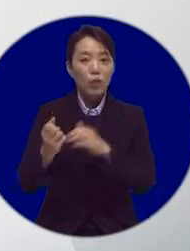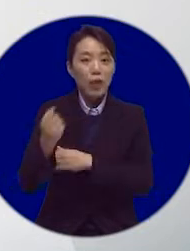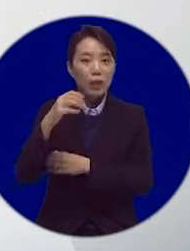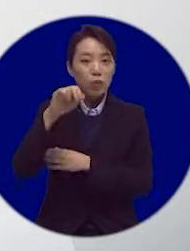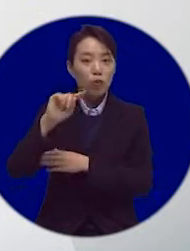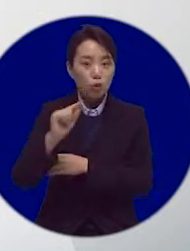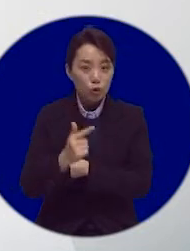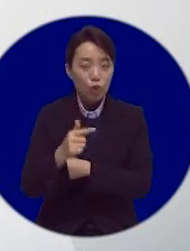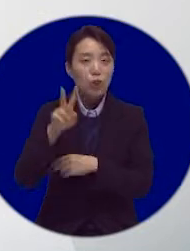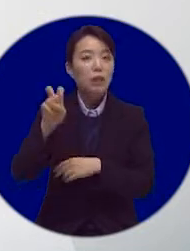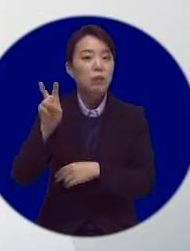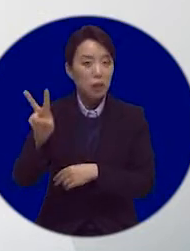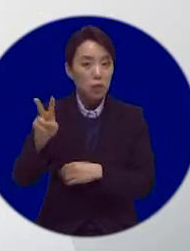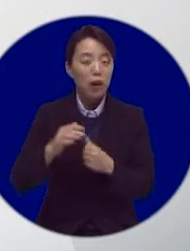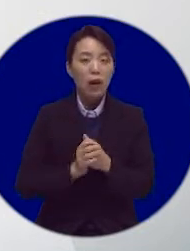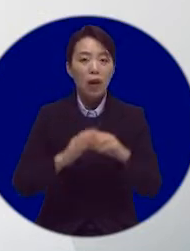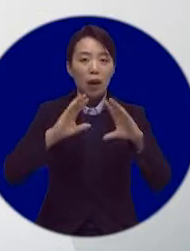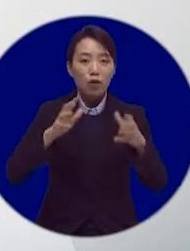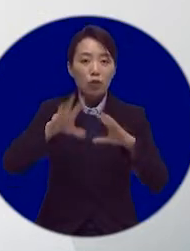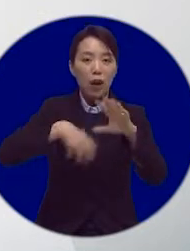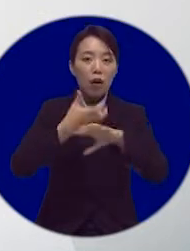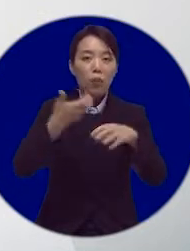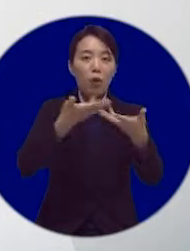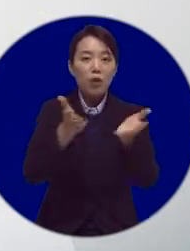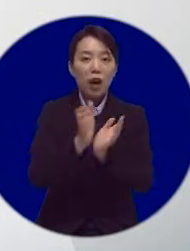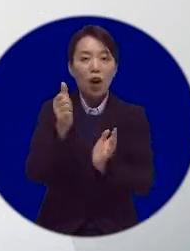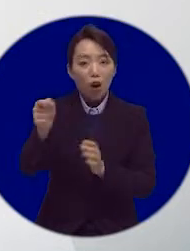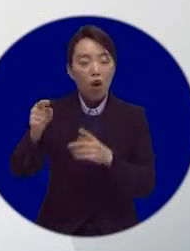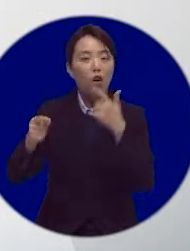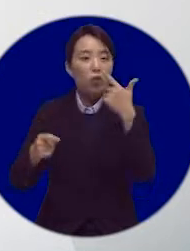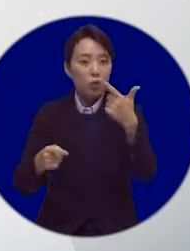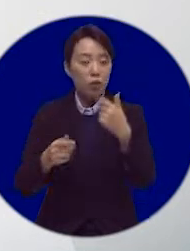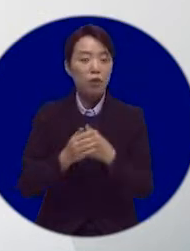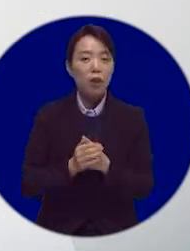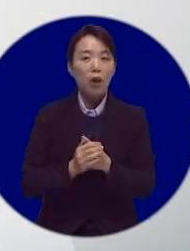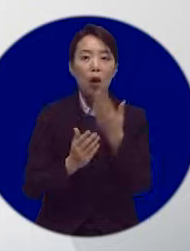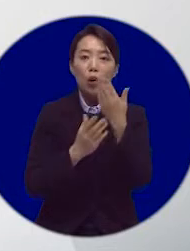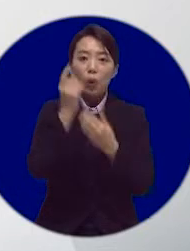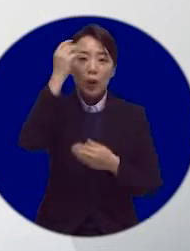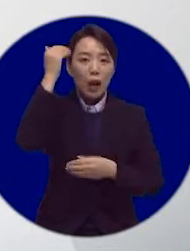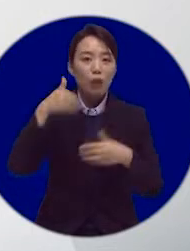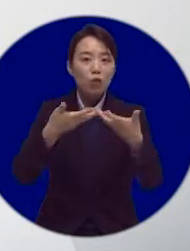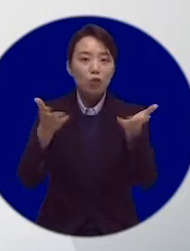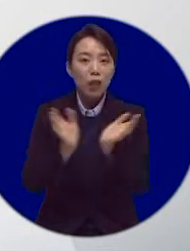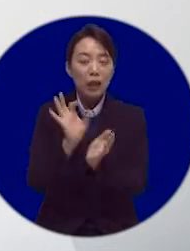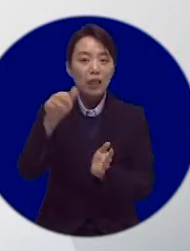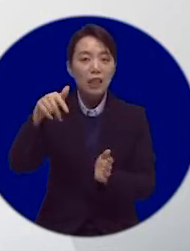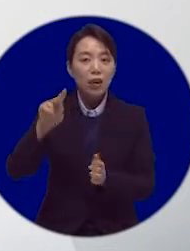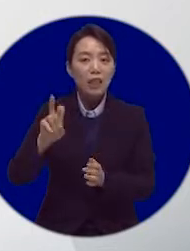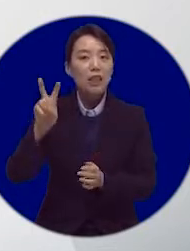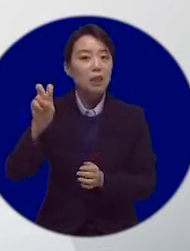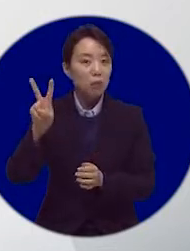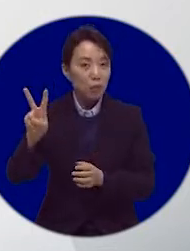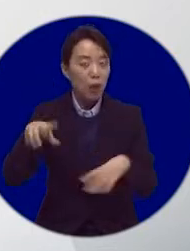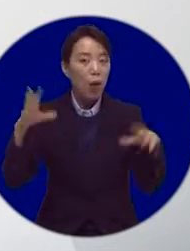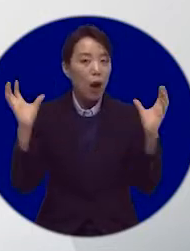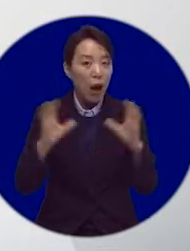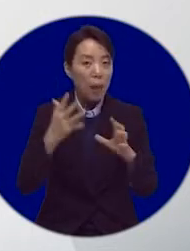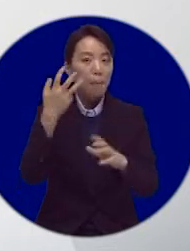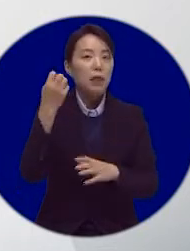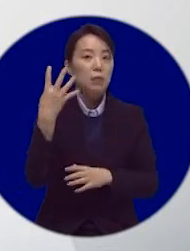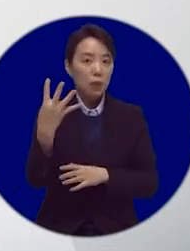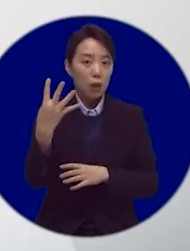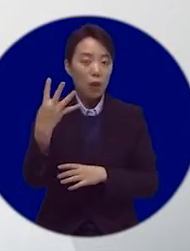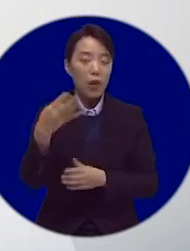윤석열 후보 22회, 국가혁명당 허경영 후보 6회, 통일한국당 이경희 후보 22회로 모두